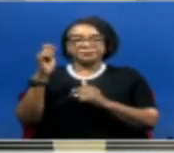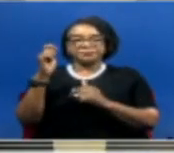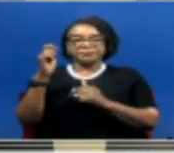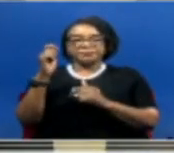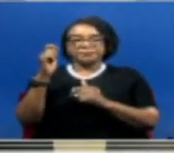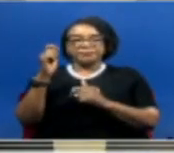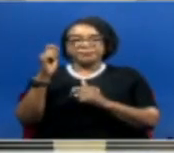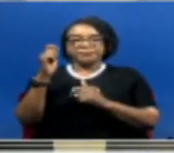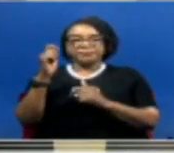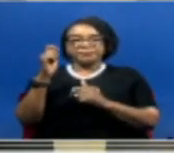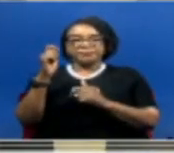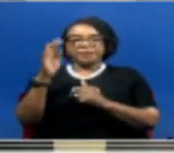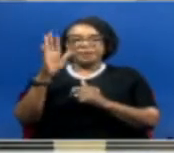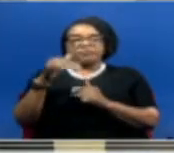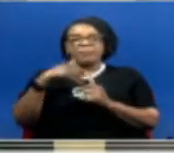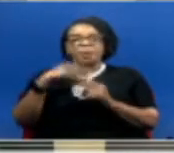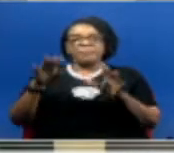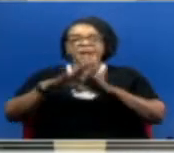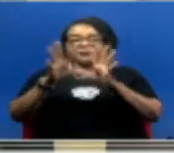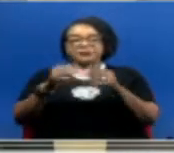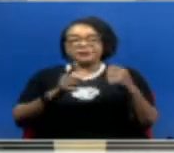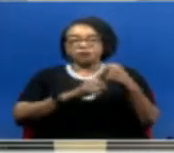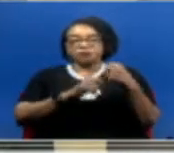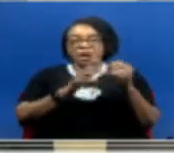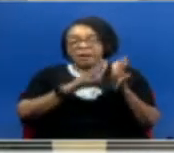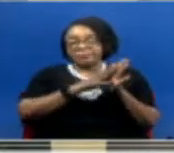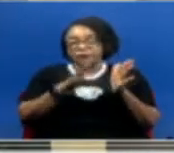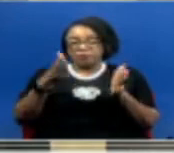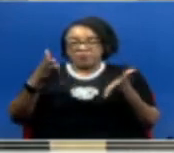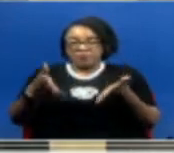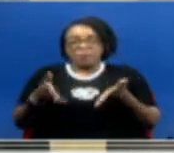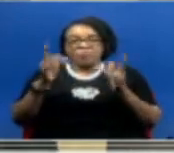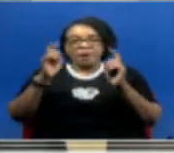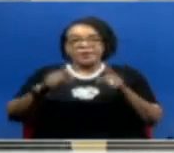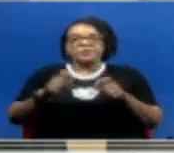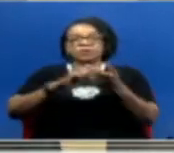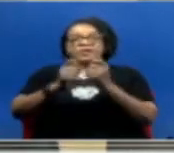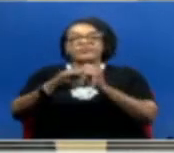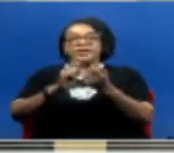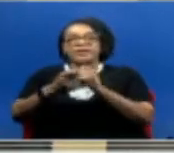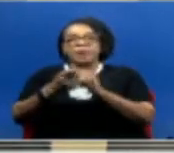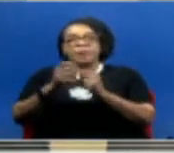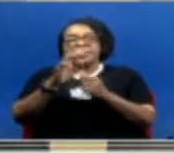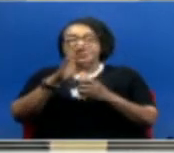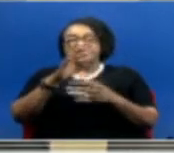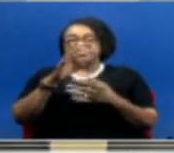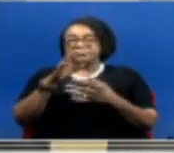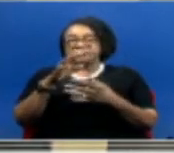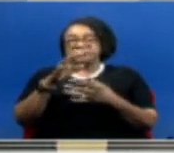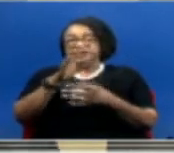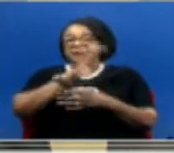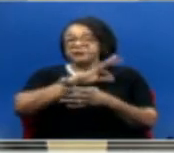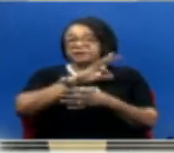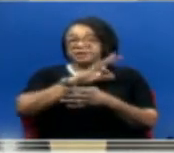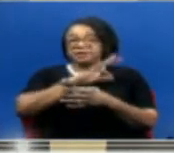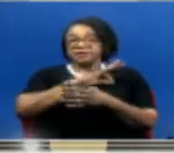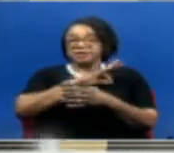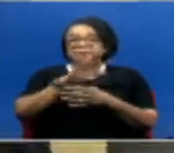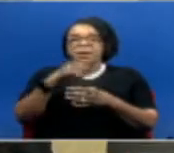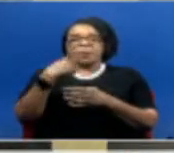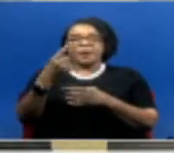our budget in June to date, we have had to revise our interest repayment by